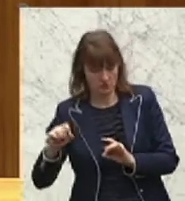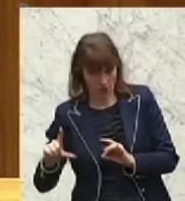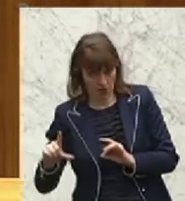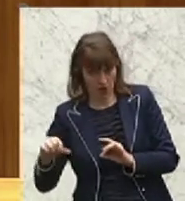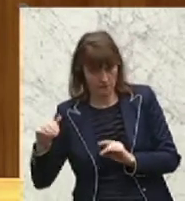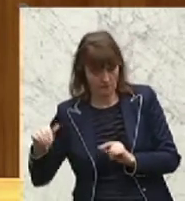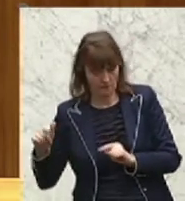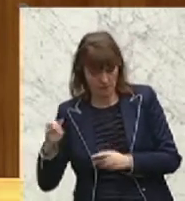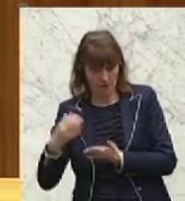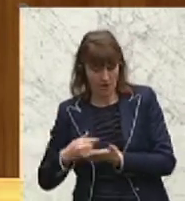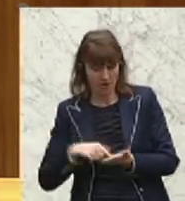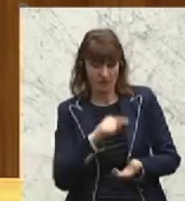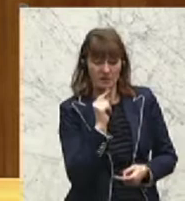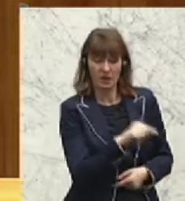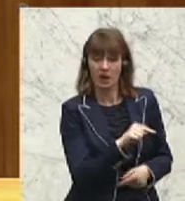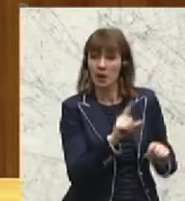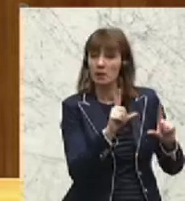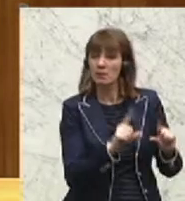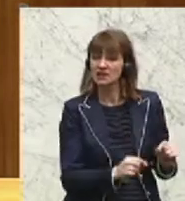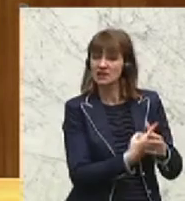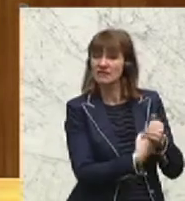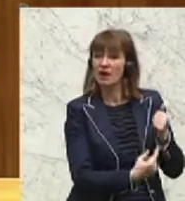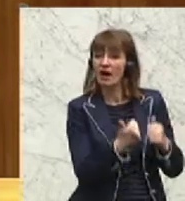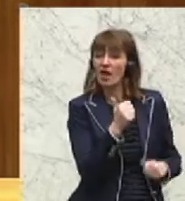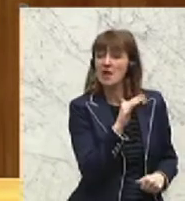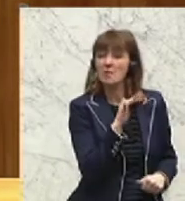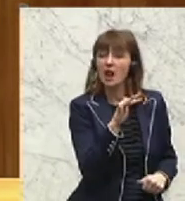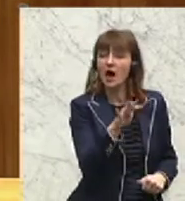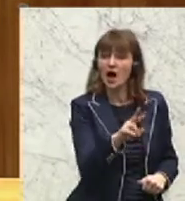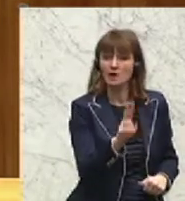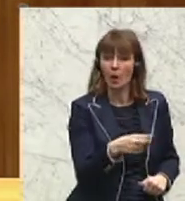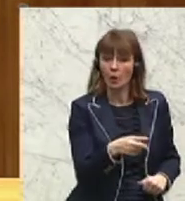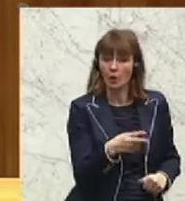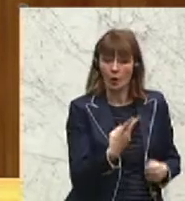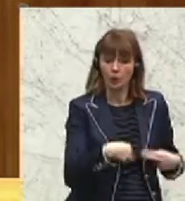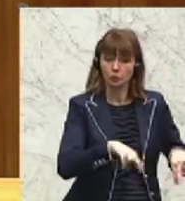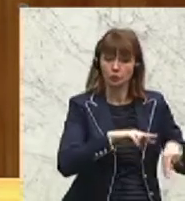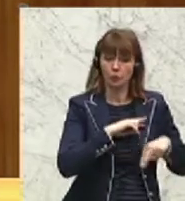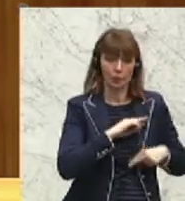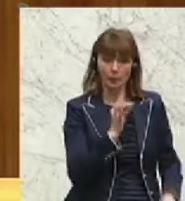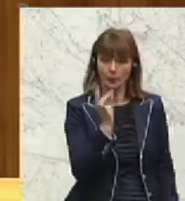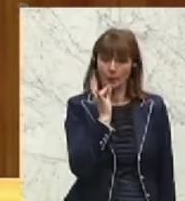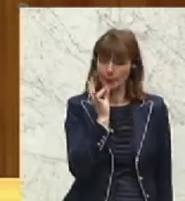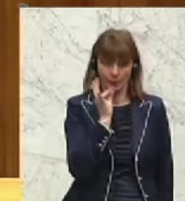mindestens 1 Milliarde Euro betragen und eigentlich nicht aufholbar sind. Also ist,